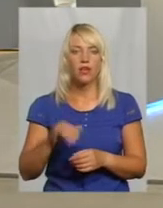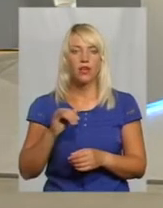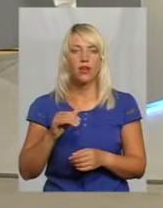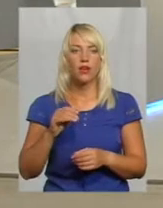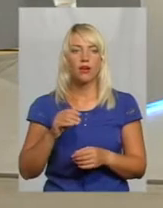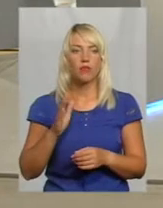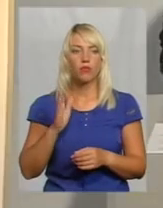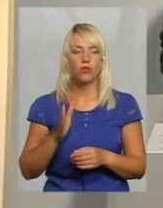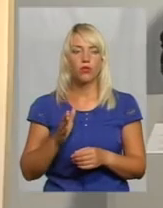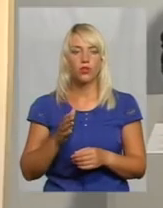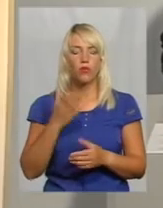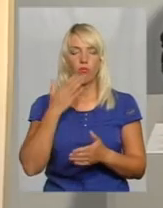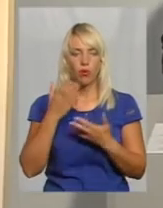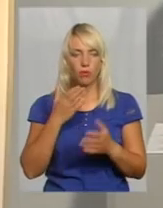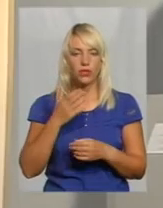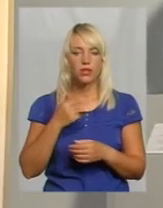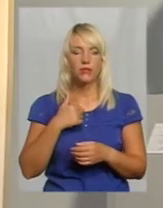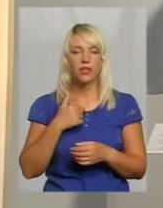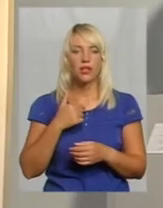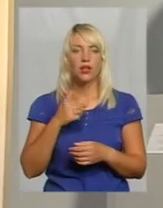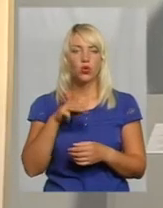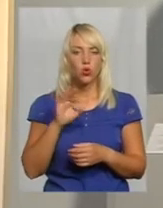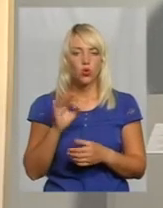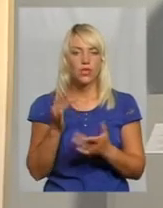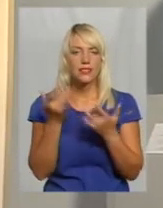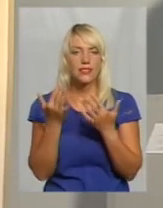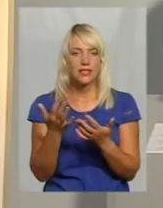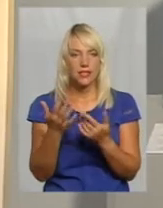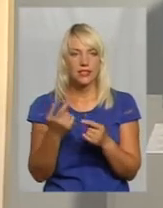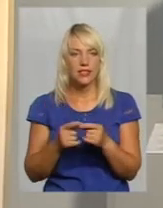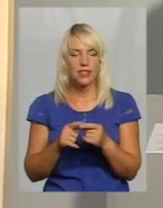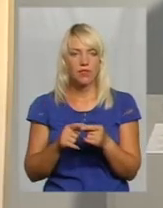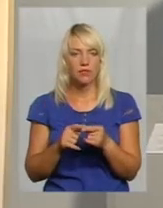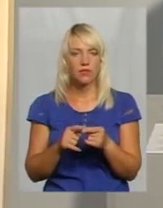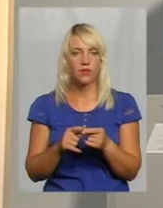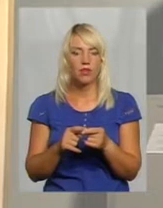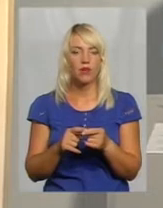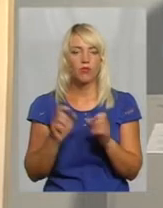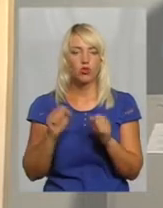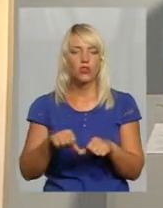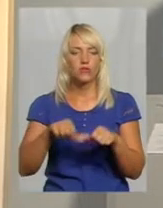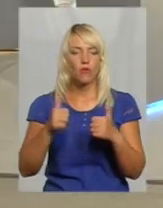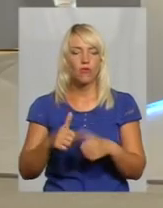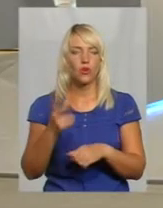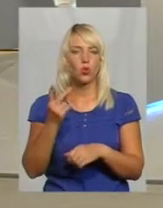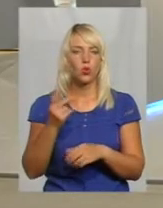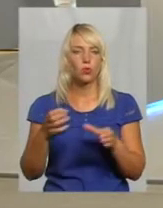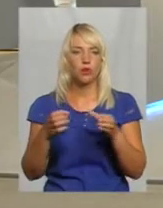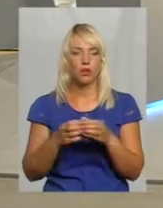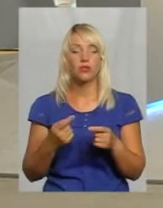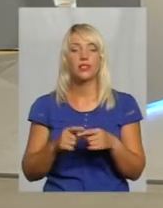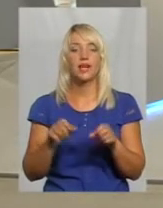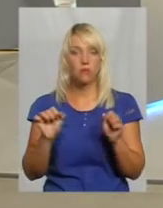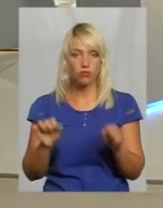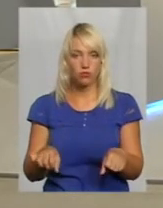буде, про цей попит ми зараз ще поговоримо, то наскільки реально все ж таки сформувати другу бригаду? Ну, це реально,